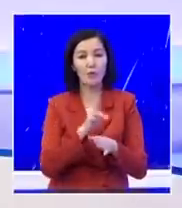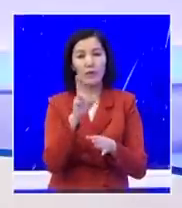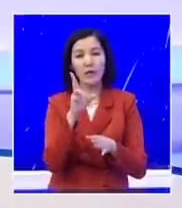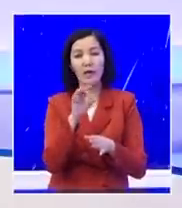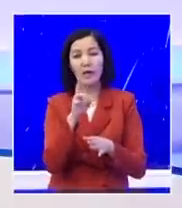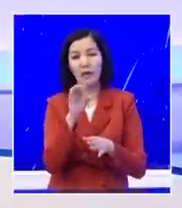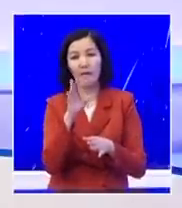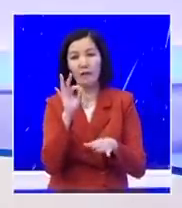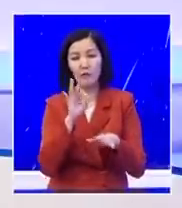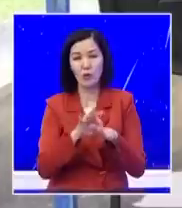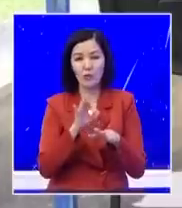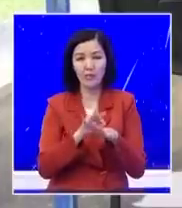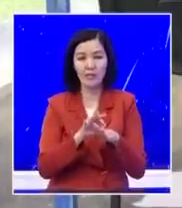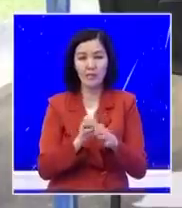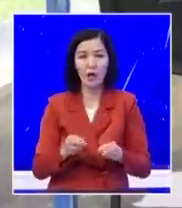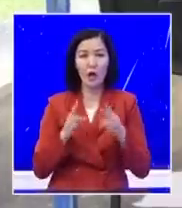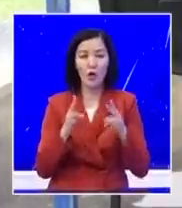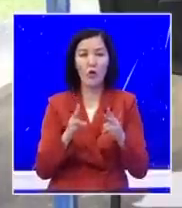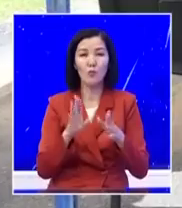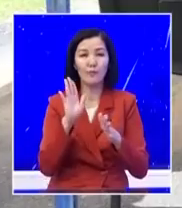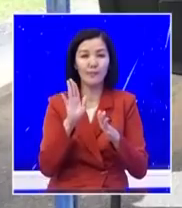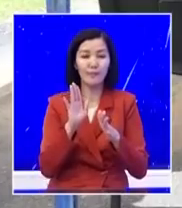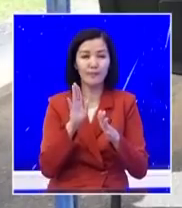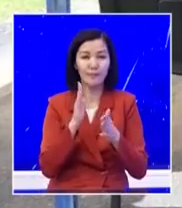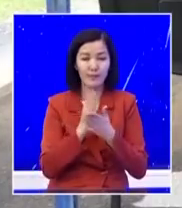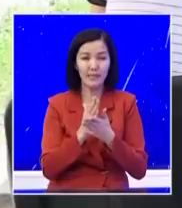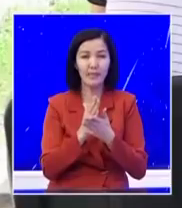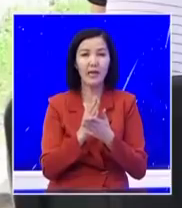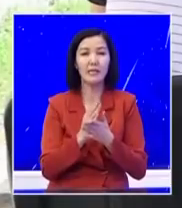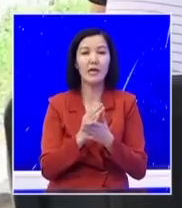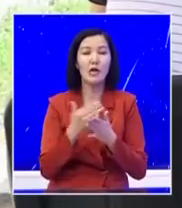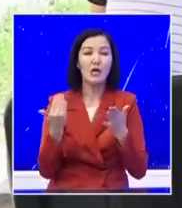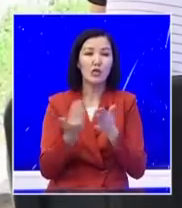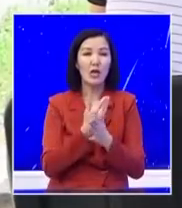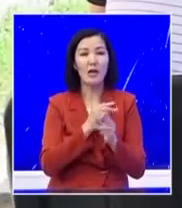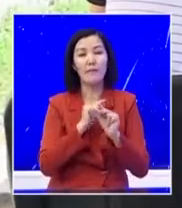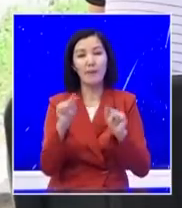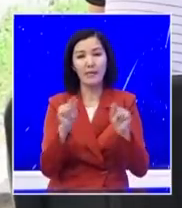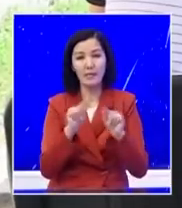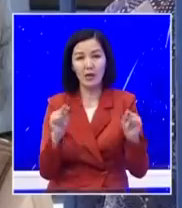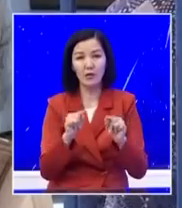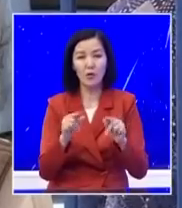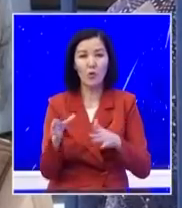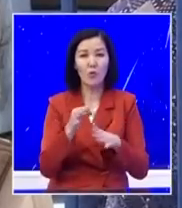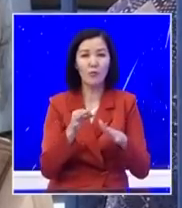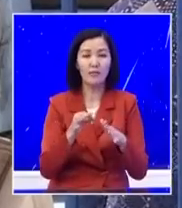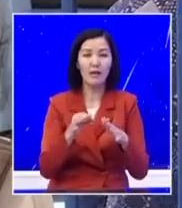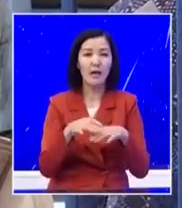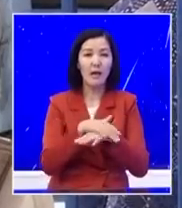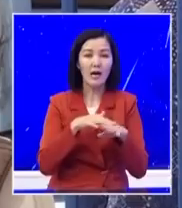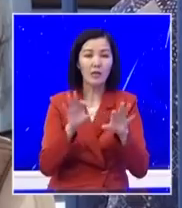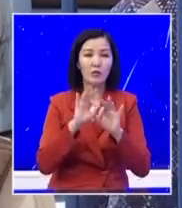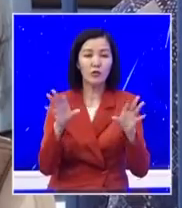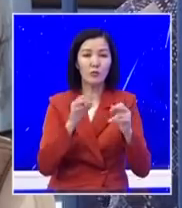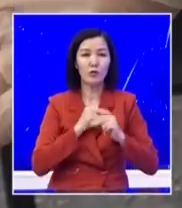коронавирус пандемиясы кезінде қауіпсіз, жаңа мүмкіндіктерді көпшілікке насихаттау маңызды. Сондықтан облыс төңірегінде халық арасында